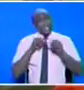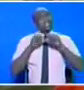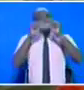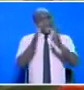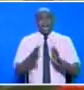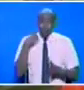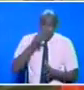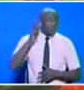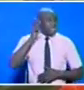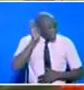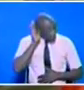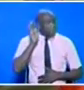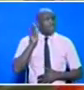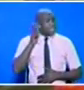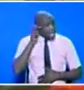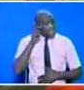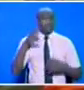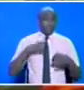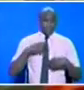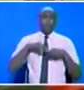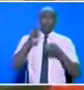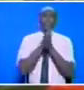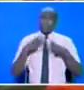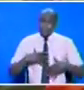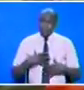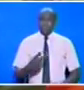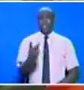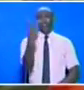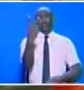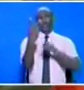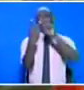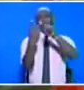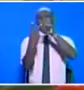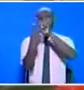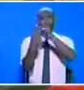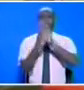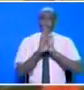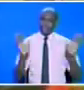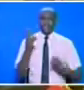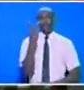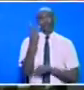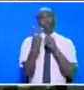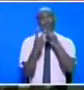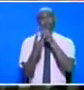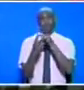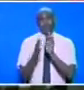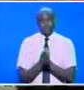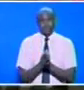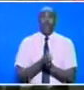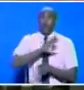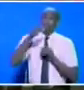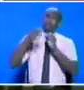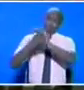viongozi wanasikiza watu na wanatembea na watu, ni hawa viongozi wote wetu wawili. Tusaidie watu wa